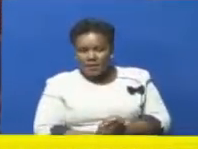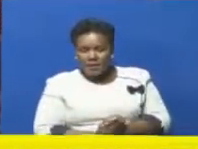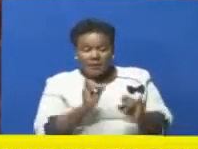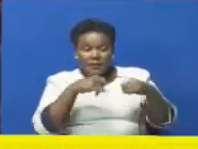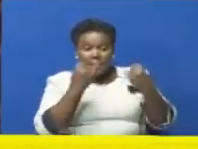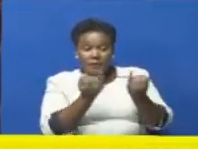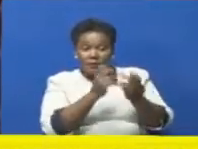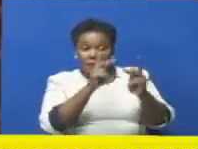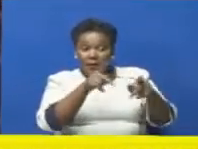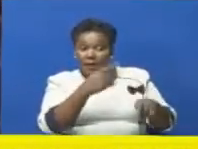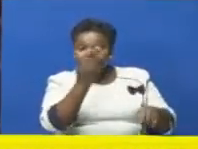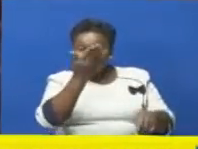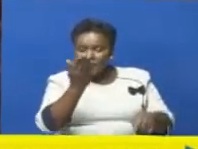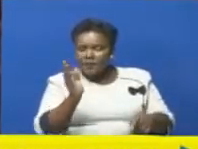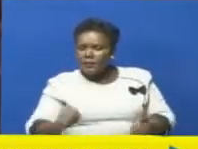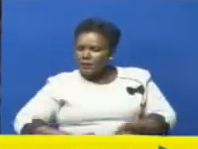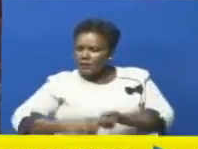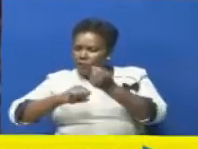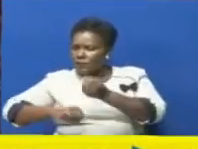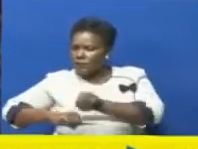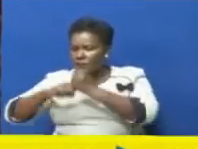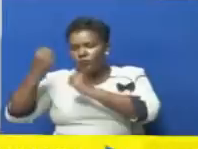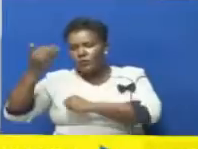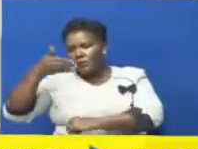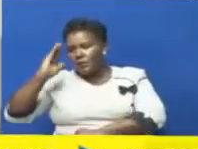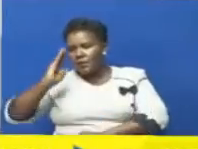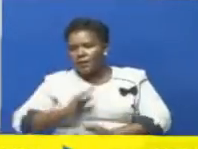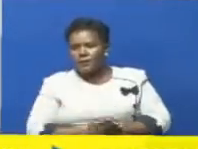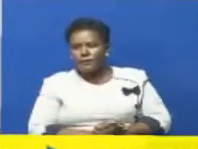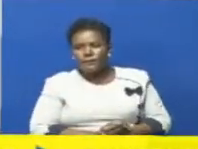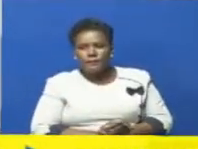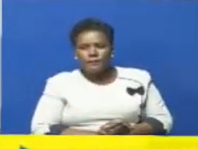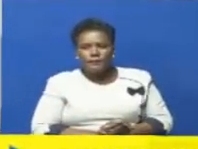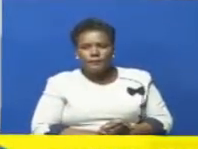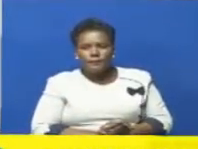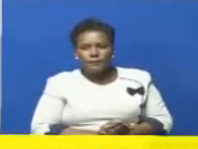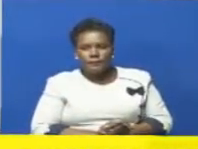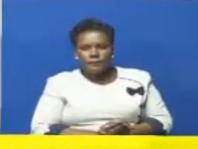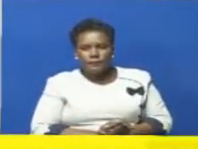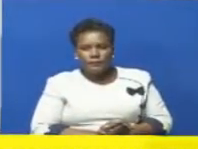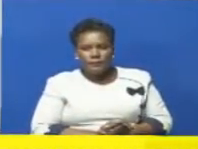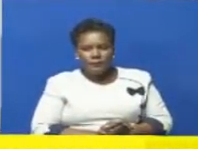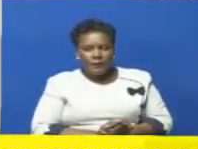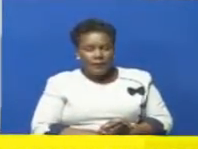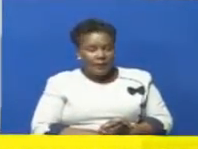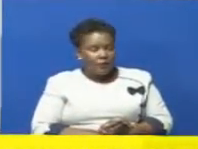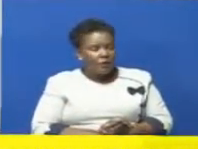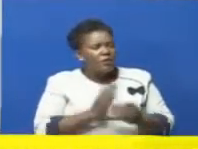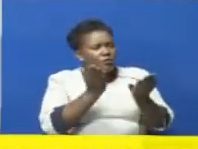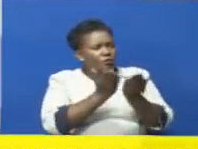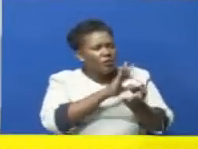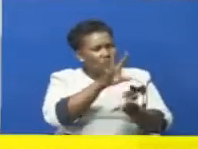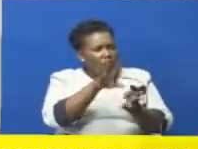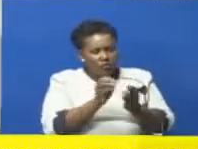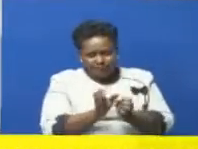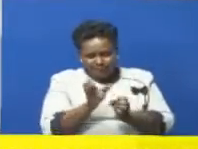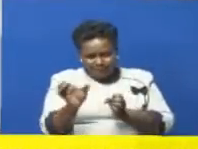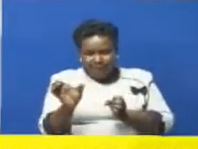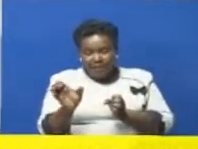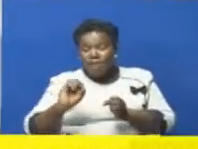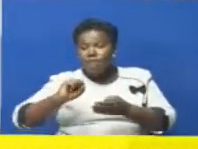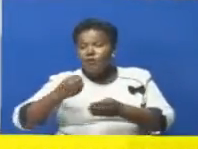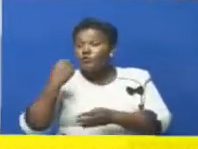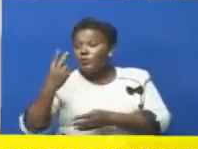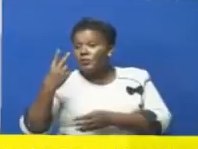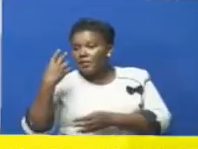kiserikali kuendelea kuunga mkono jitihada za serikali. Na katika mashule yote yanachukua, tunatenga milioni 27 kwa ajili ya ujenzi wa madarasa haya na